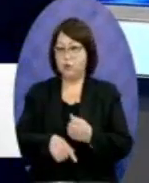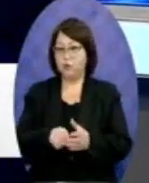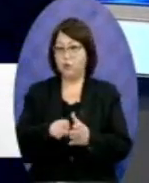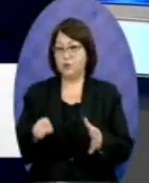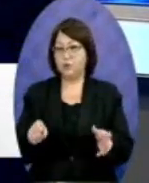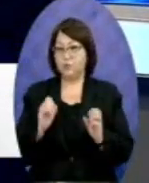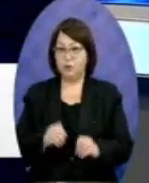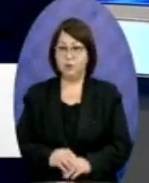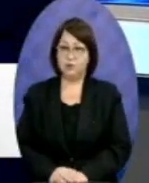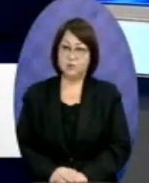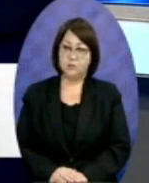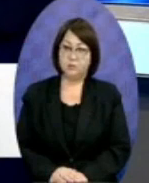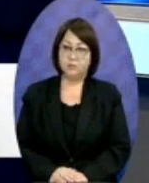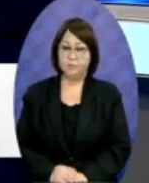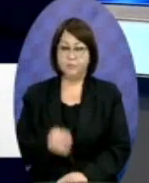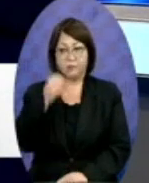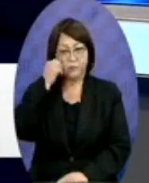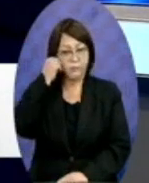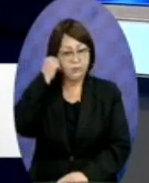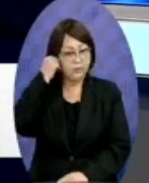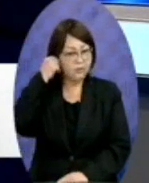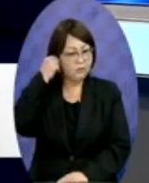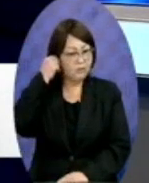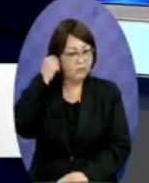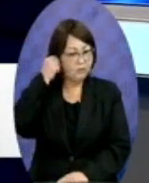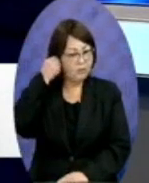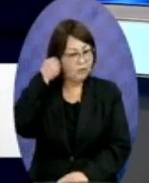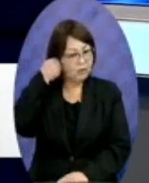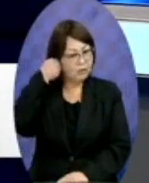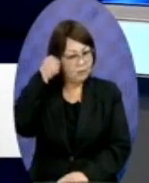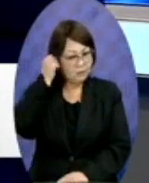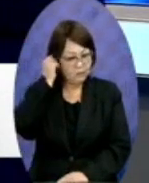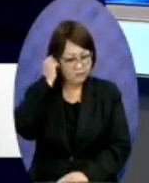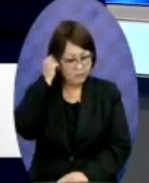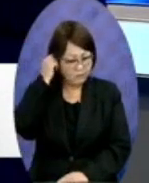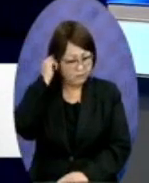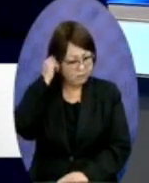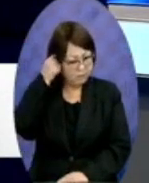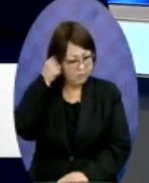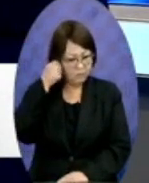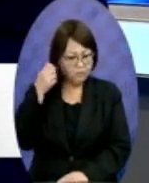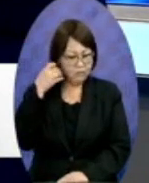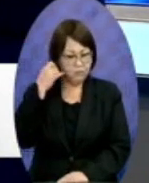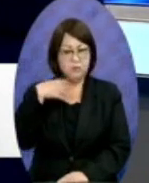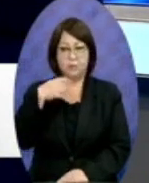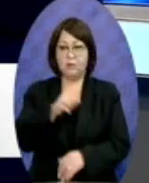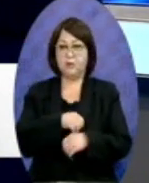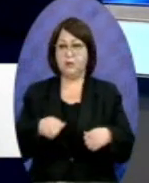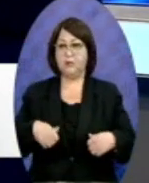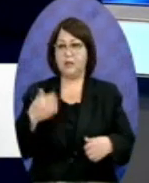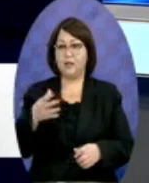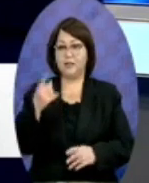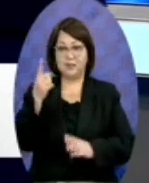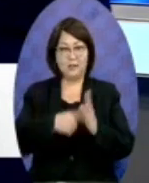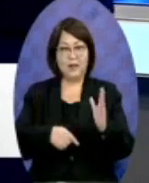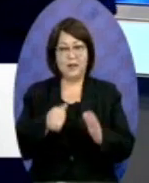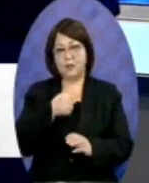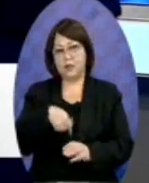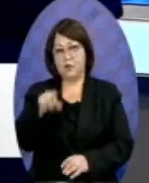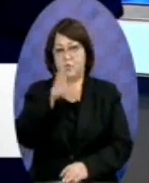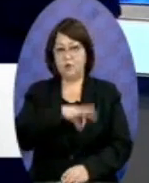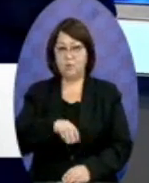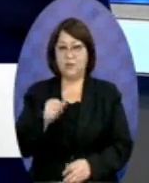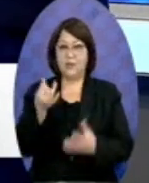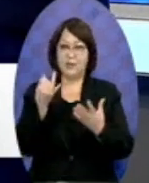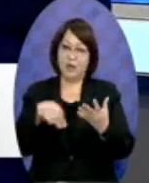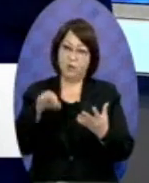баг зэрэг буурж байна гэсэн үг. За мөн түүнчлэн иргэн таны авч байгаа одоо сарын орлогын 70%-аас зээлийн иргэн төлөлд хэтрэхгүй